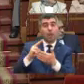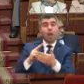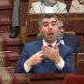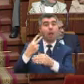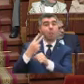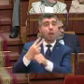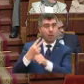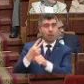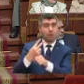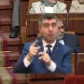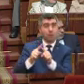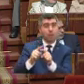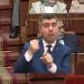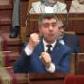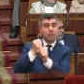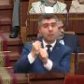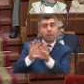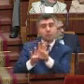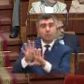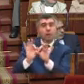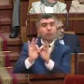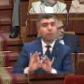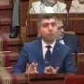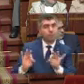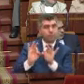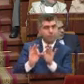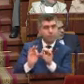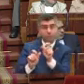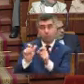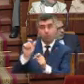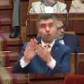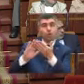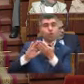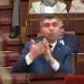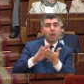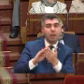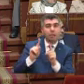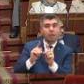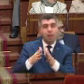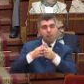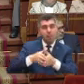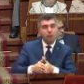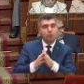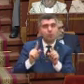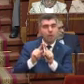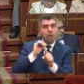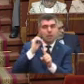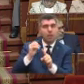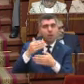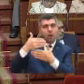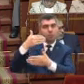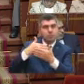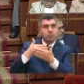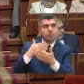الان يعني لا يشتغل. جمعيه ارض ومراكب الصيد يعني يعانون الامرين من طول التنقل حتى ميناء بلنصار للقيام